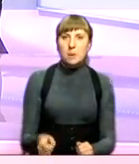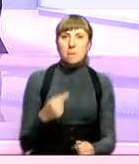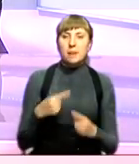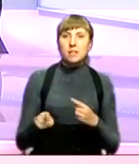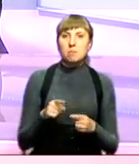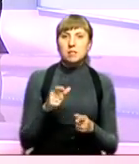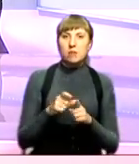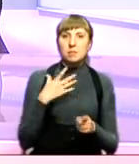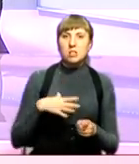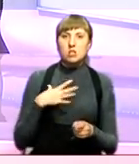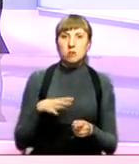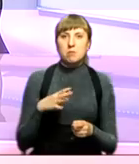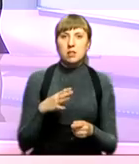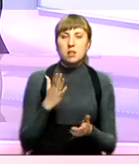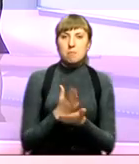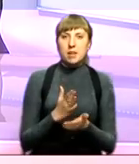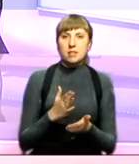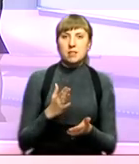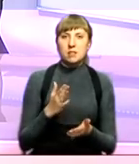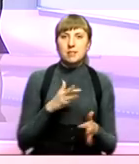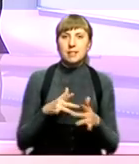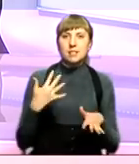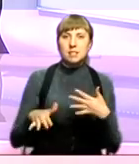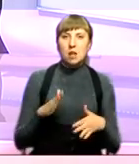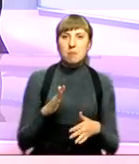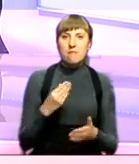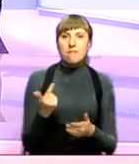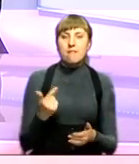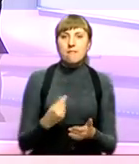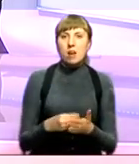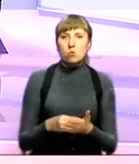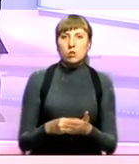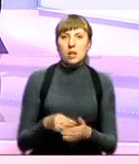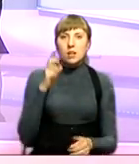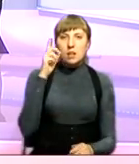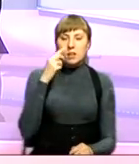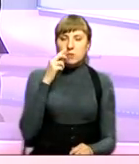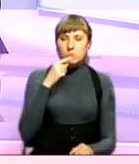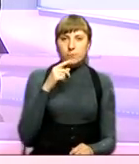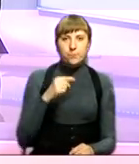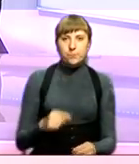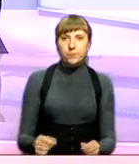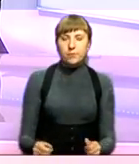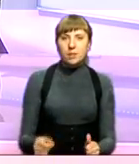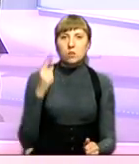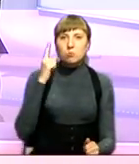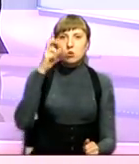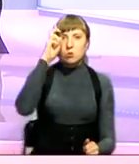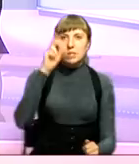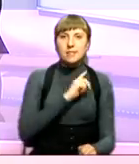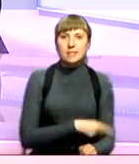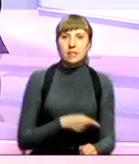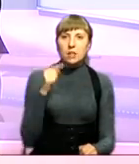зачем иметь дело со слабой валютой? Абсолютно правильно. То есть я думаю, что в государстве с сильной экономикой должна ходить более сильная